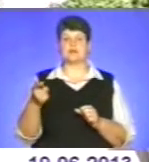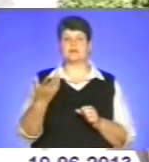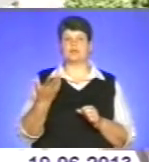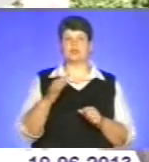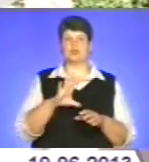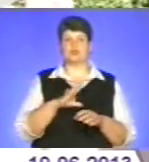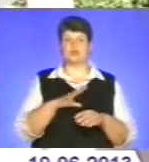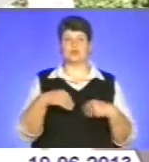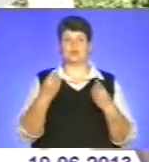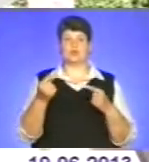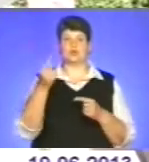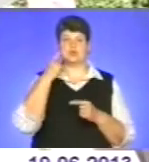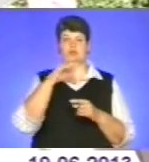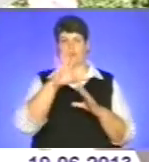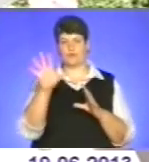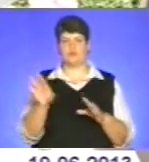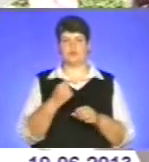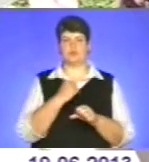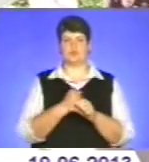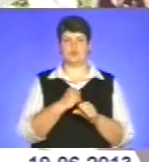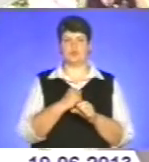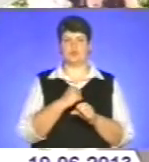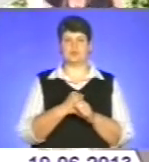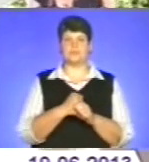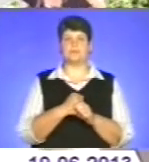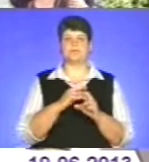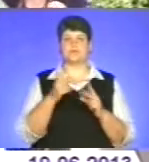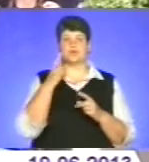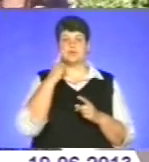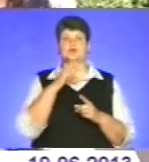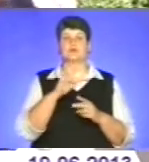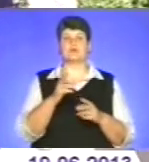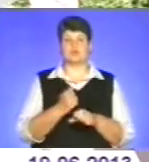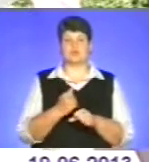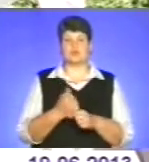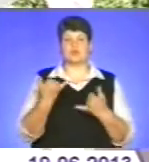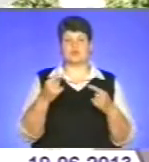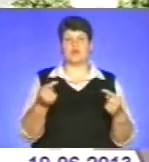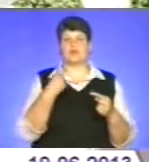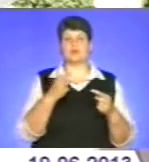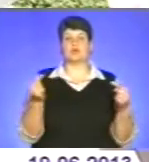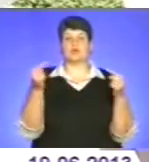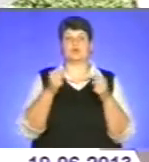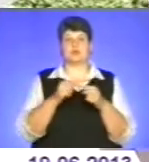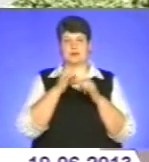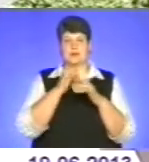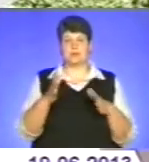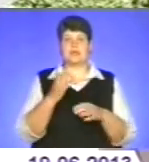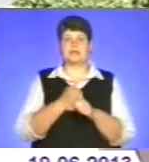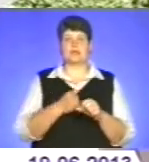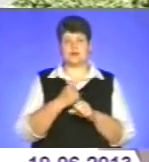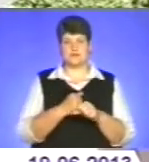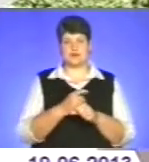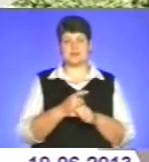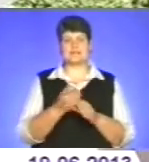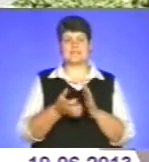оцінку роботі всього управління. Сьогодні не можна говорити про чогось конкретну недопрацювання, вже це